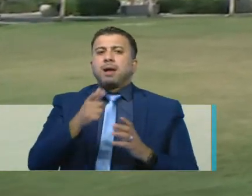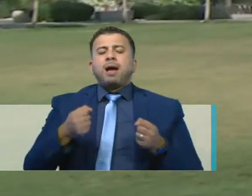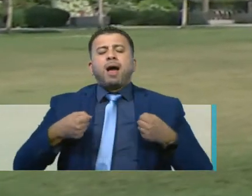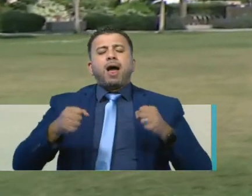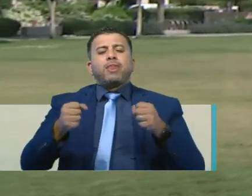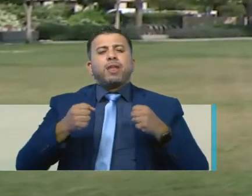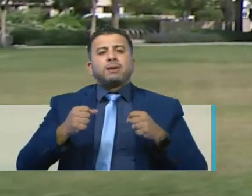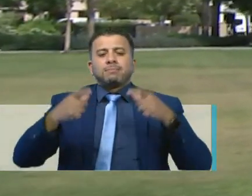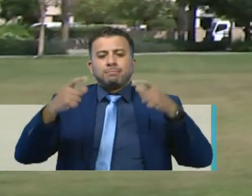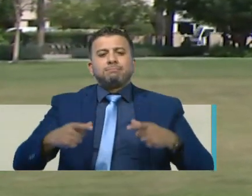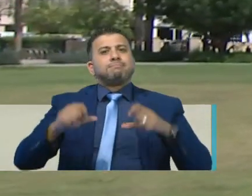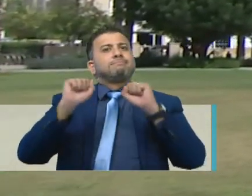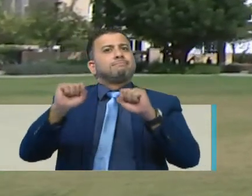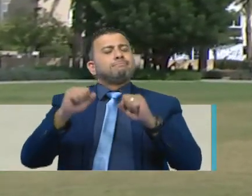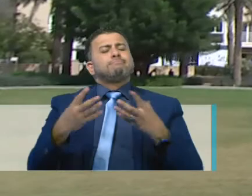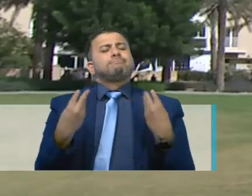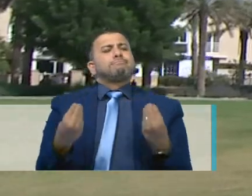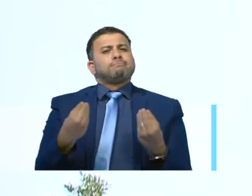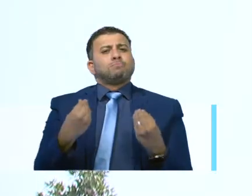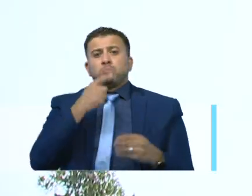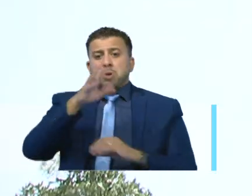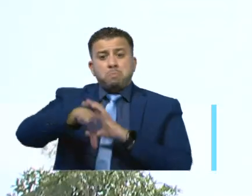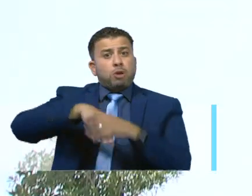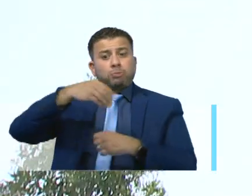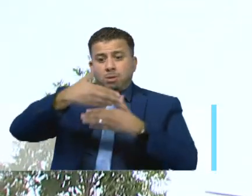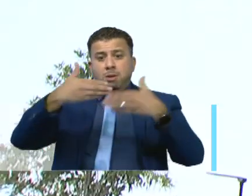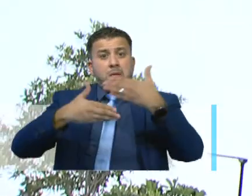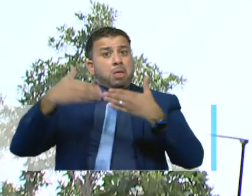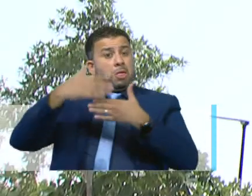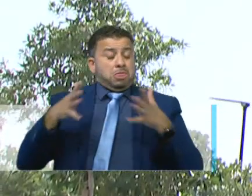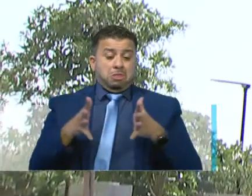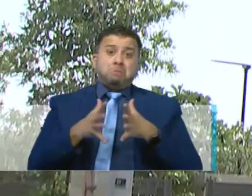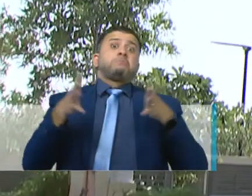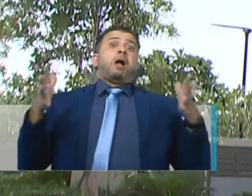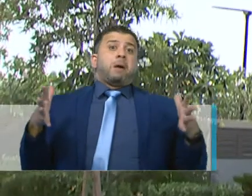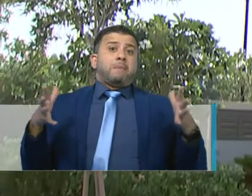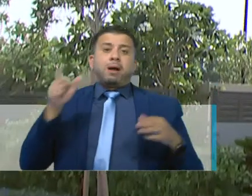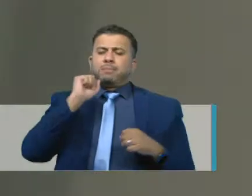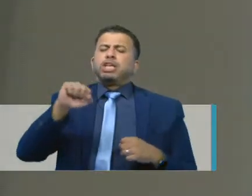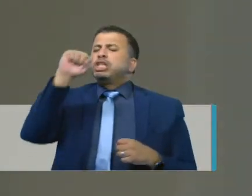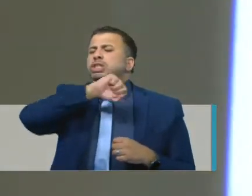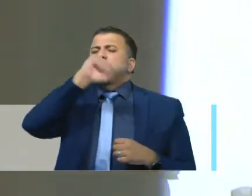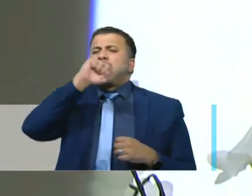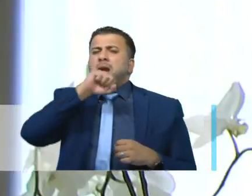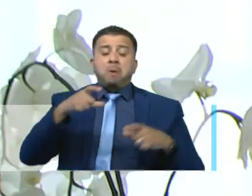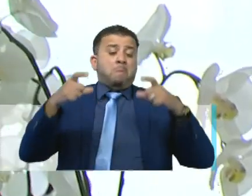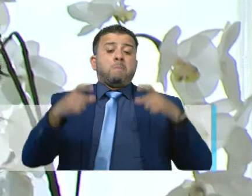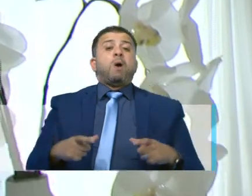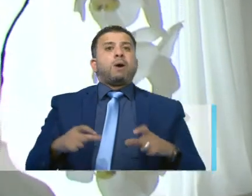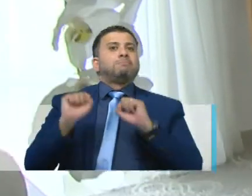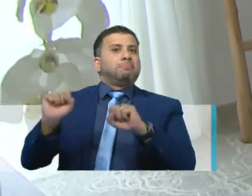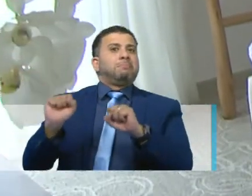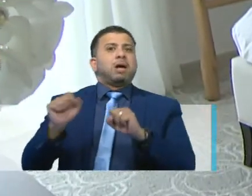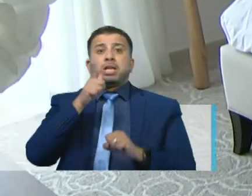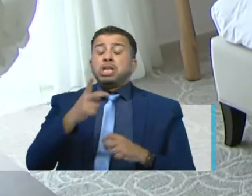الخاصة بأهالي المكان. وتعد هذه المشاريع العقارية الضخمة التي تتخذ من الشارقة موقعا لها